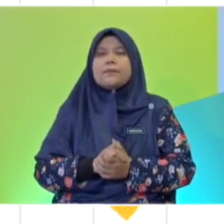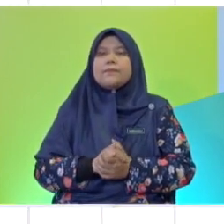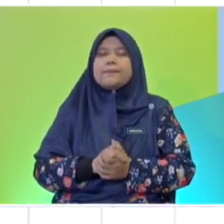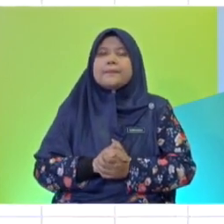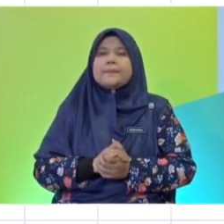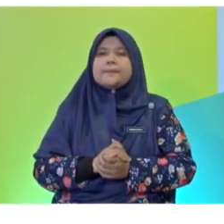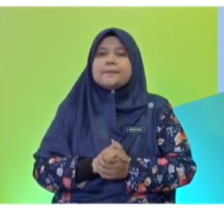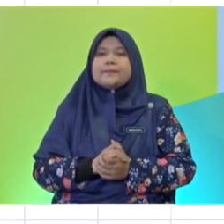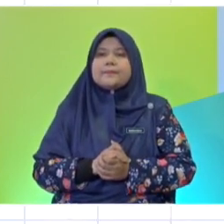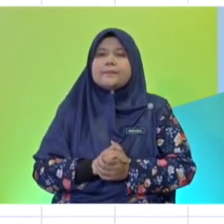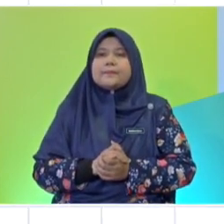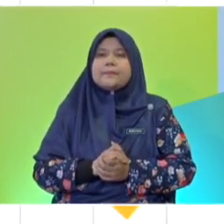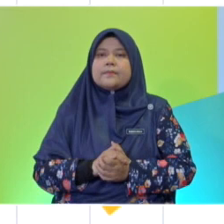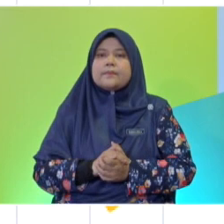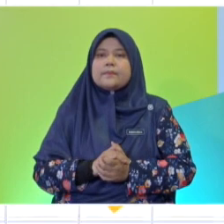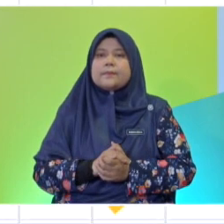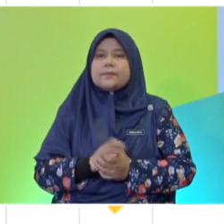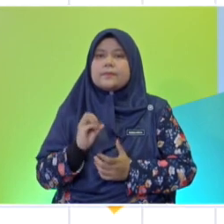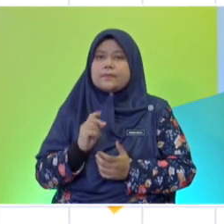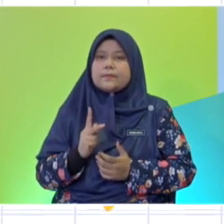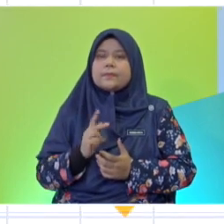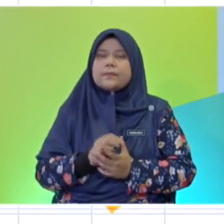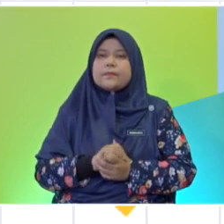jadi itu jawabannya